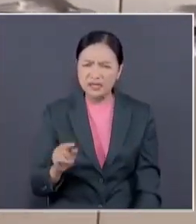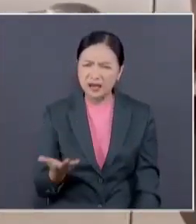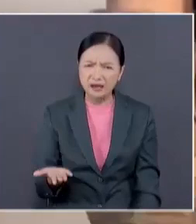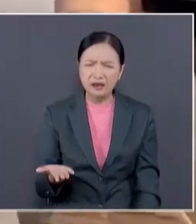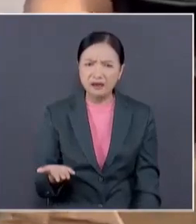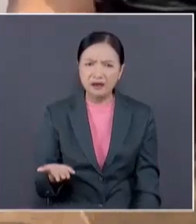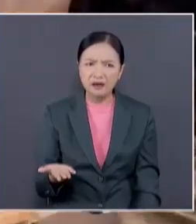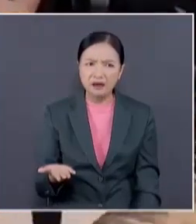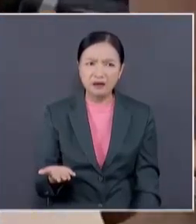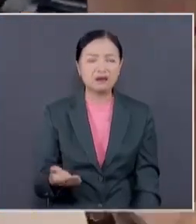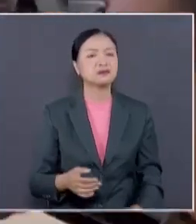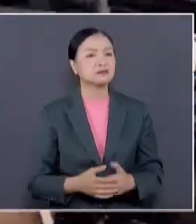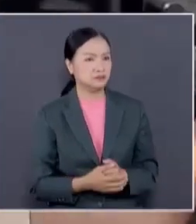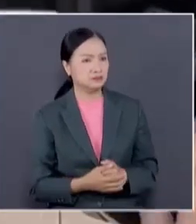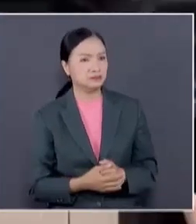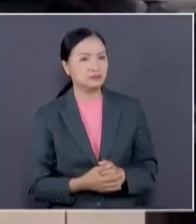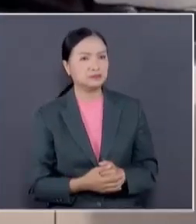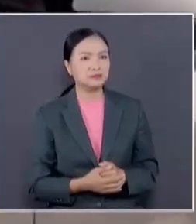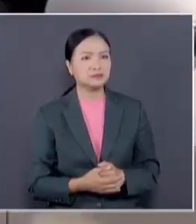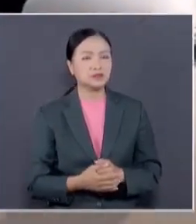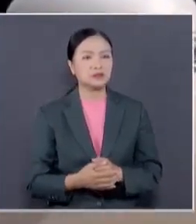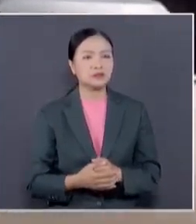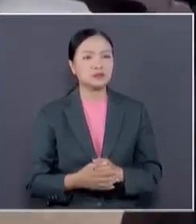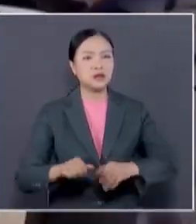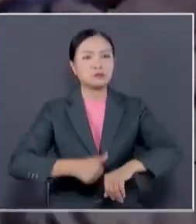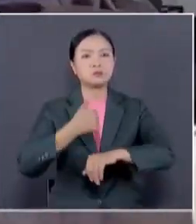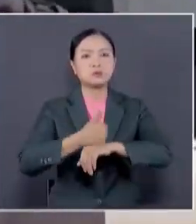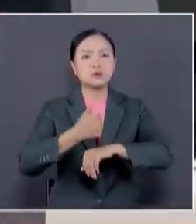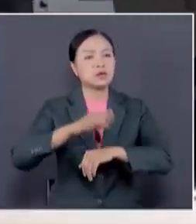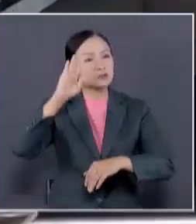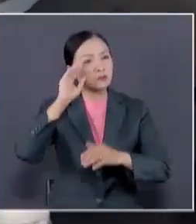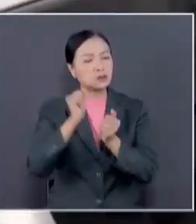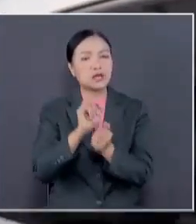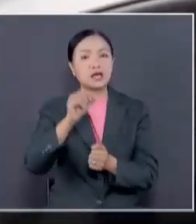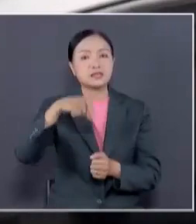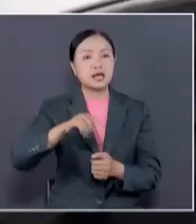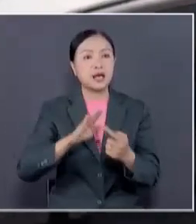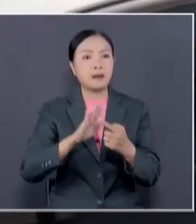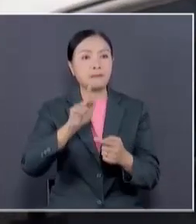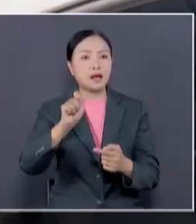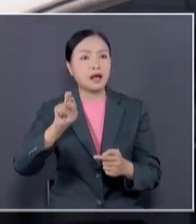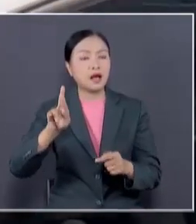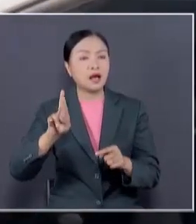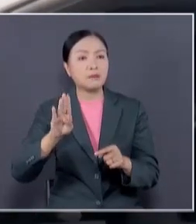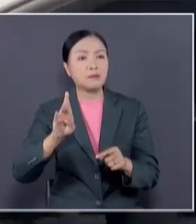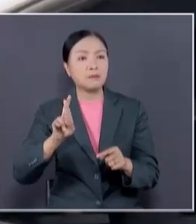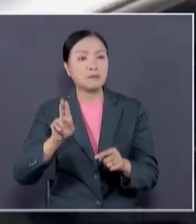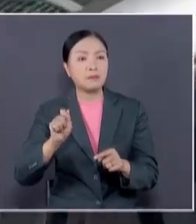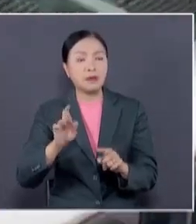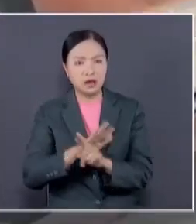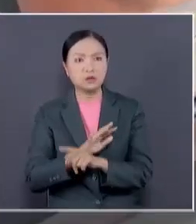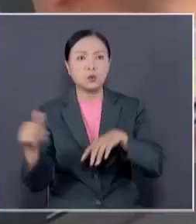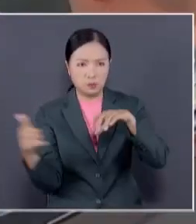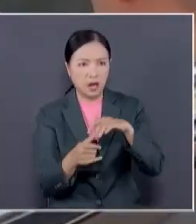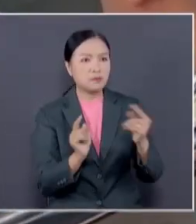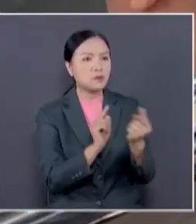ฒน์วัดนครบัญชาครับผู้บัญชาการตำรวจไซเบอร์เนี่ยเดินทางมาเจรจากับบิ๊กโจ๊ก